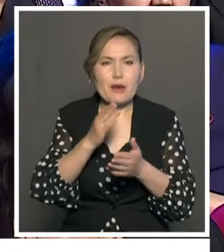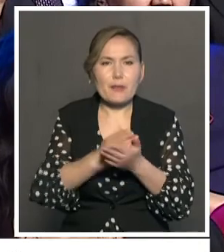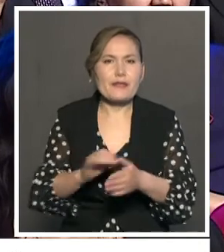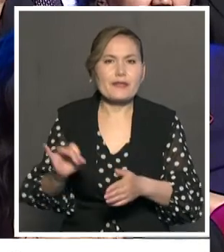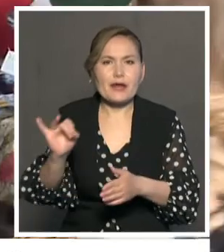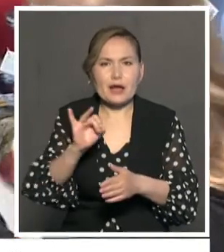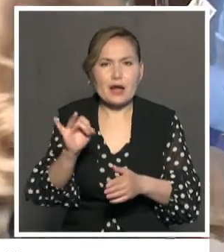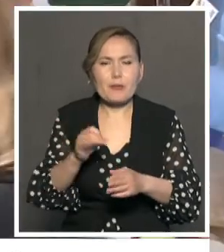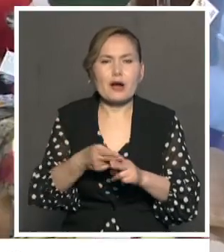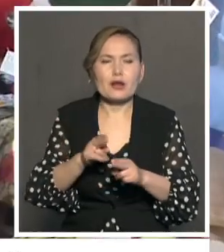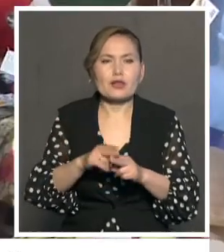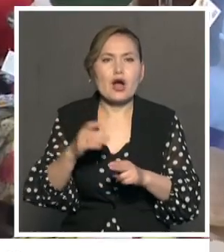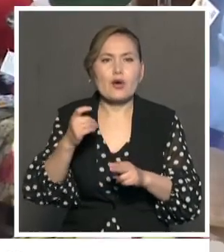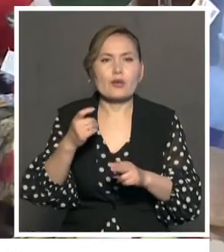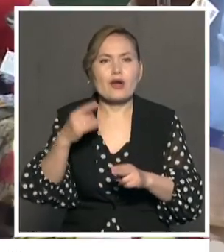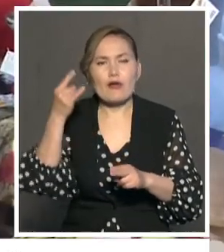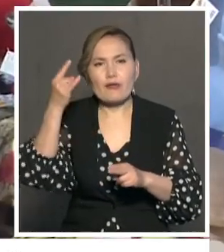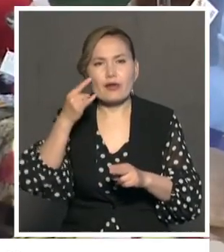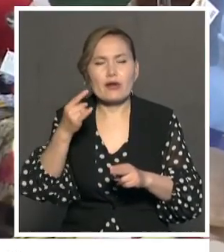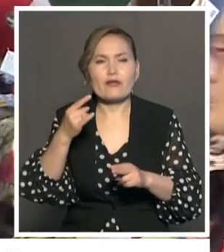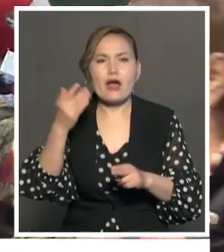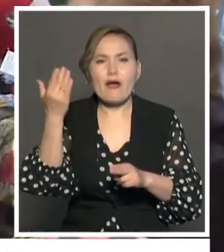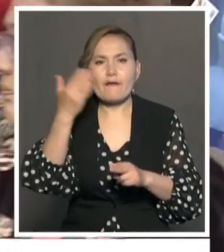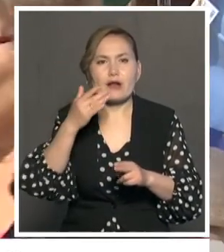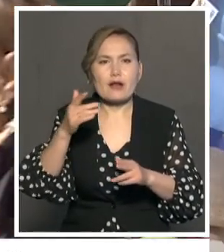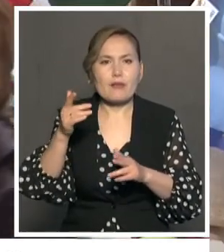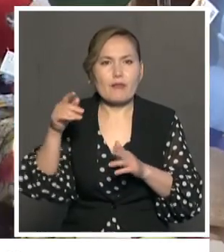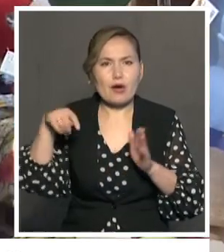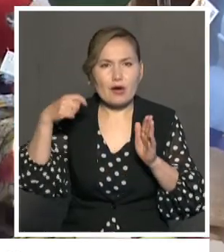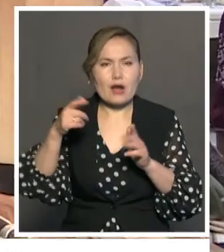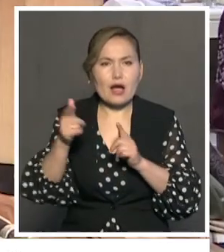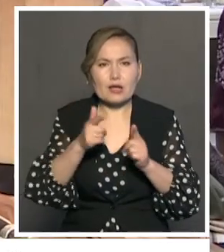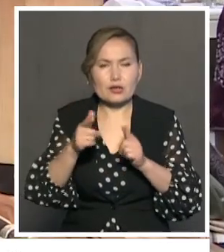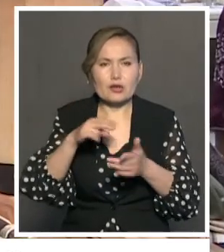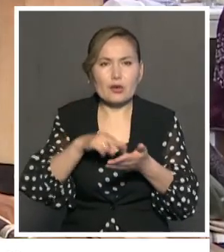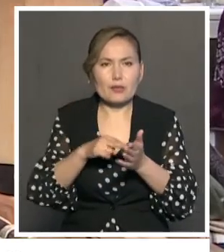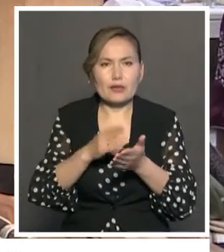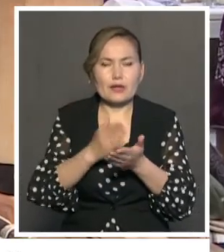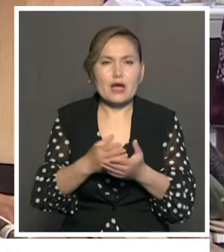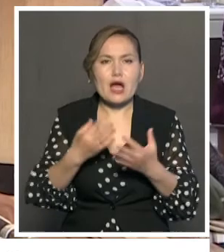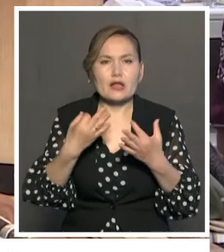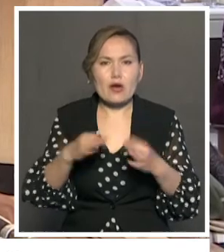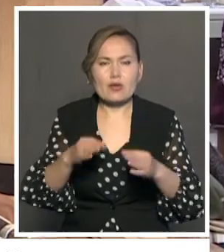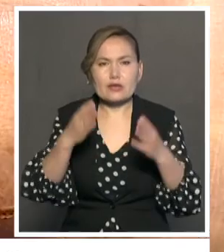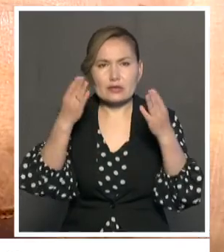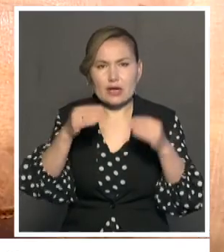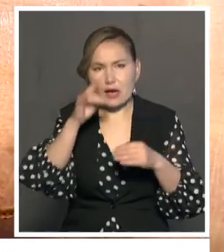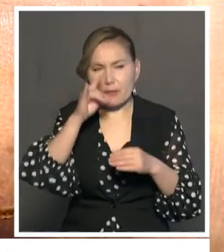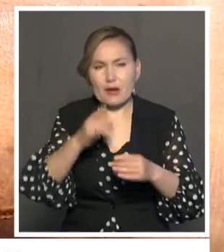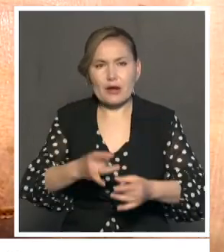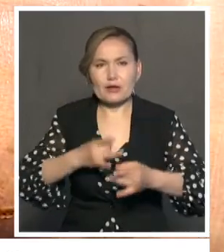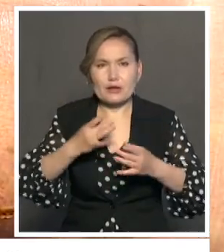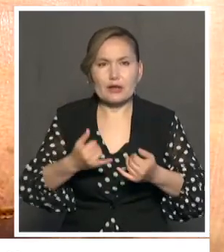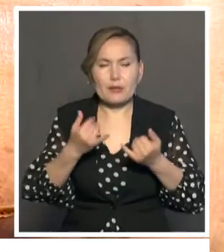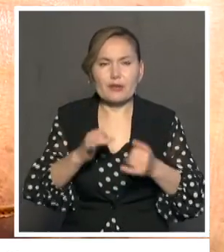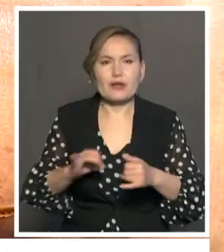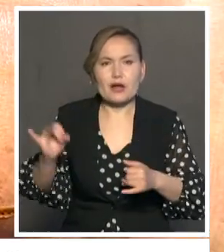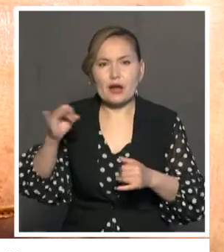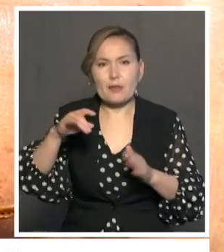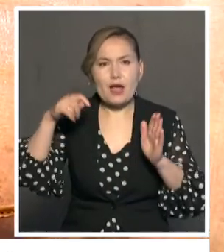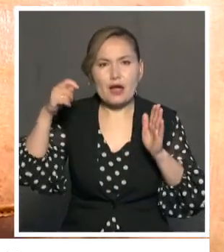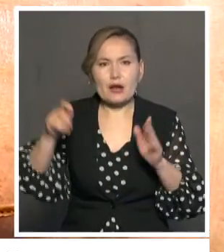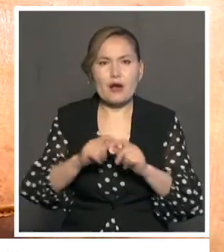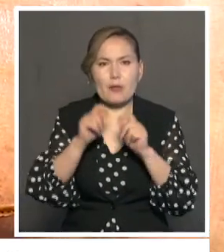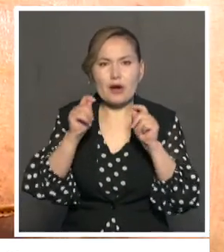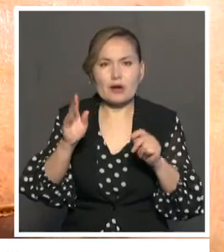тарихи, көркем және анимациялық фильмдерді әзірлеу жоспарланған. Тәуелсіздік күні қарсаңында «Ұлы дала таңы» атты тарихи фильмнің